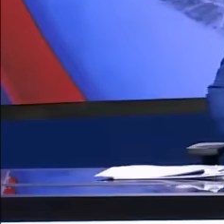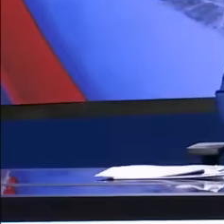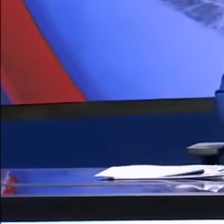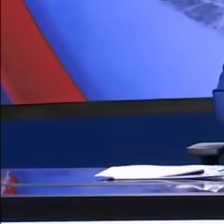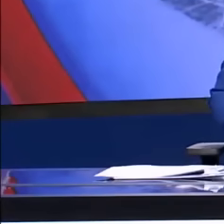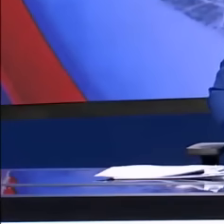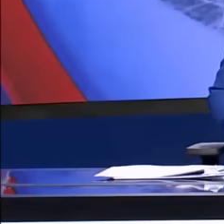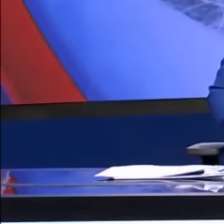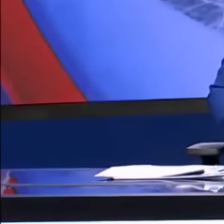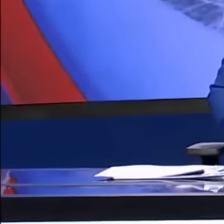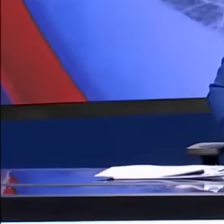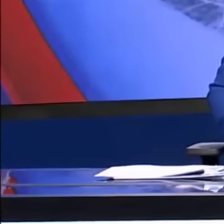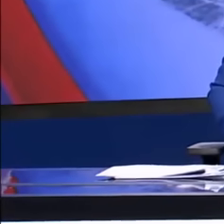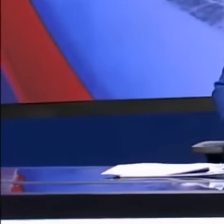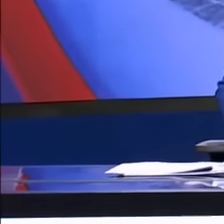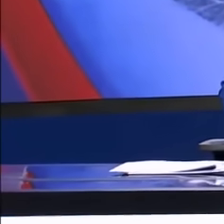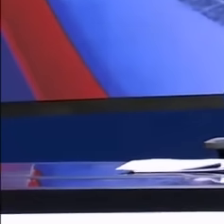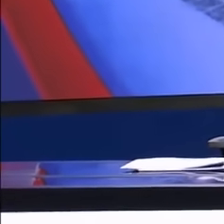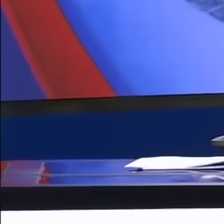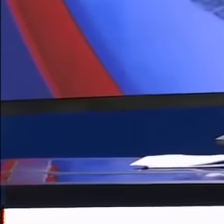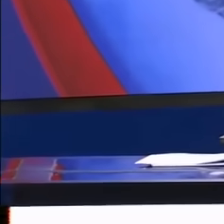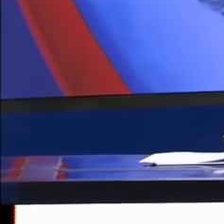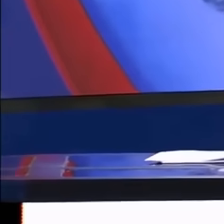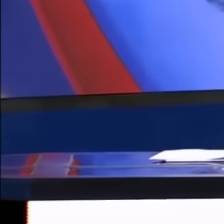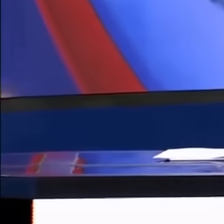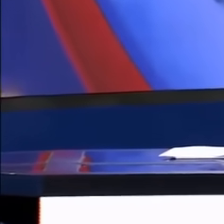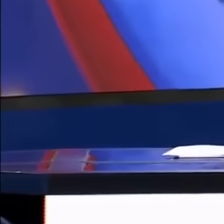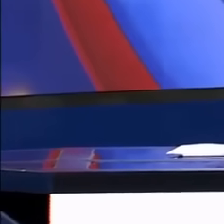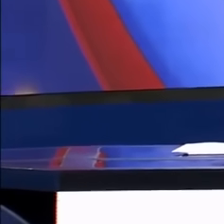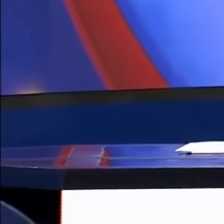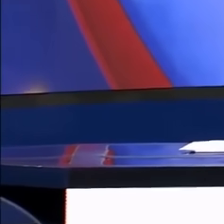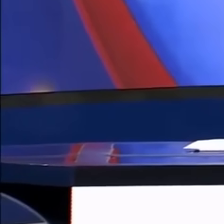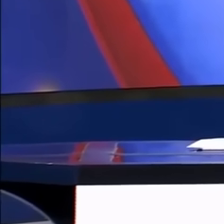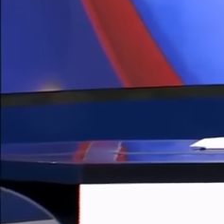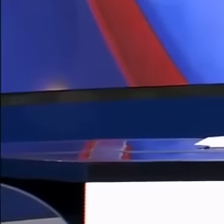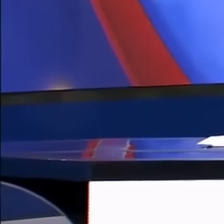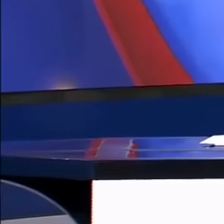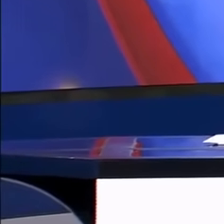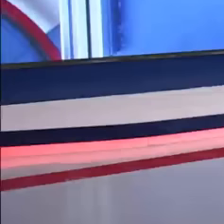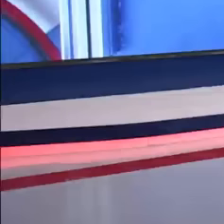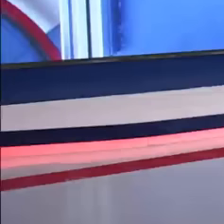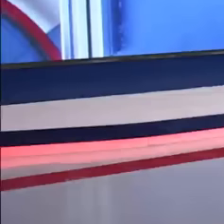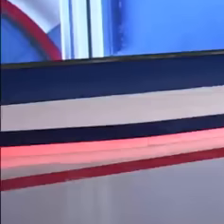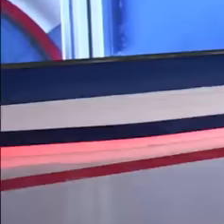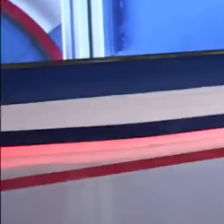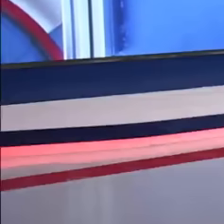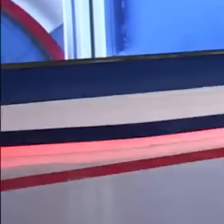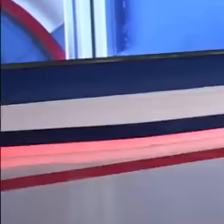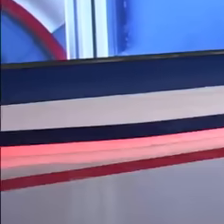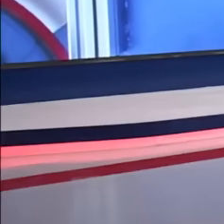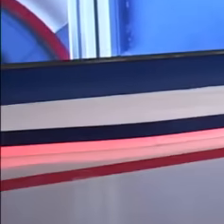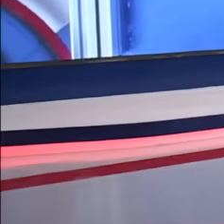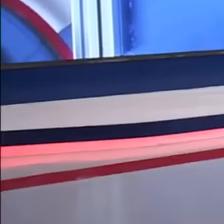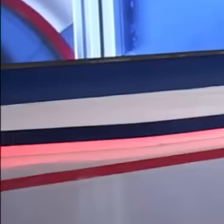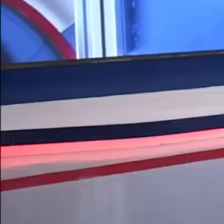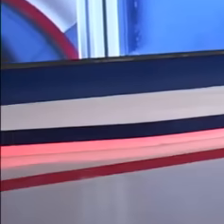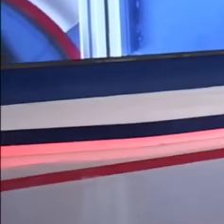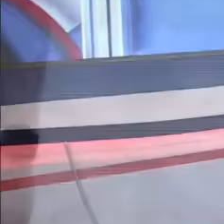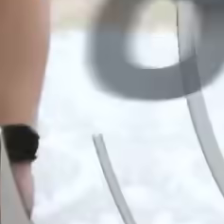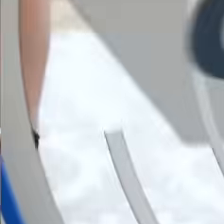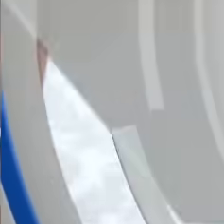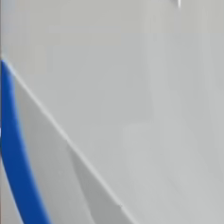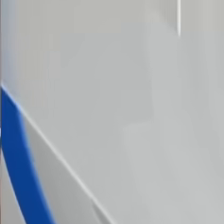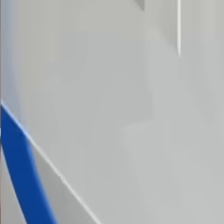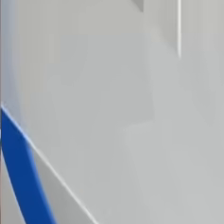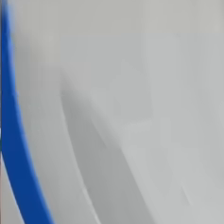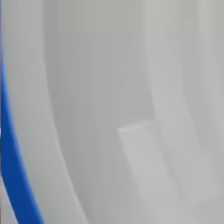คดียิงสารวัตรแบงค์ที่บ้านกำนันนกล่ะค่ะล่าสุดเราเห็นบิ๊กโจ๊กออกมาแถลงข่าวอีกครั้งหนึ่งนะคะโดยมีการเปิดภาพเป็นวง